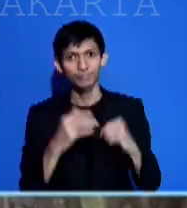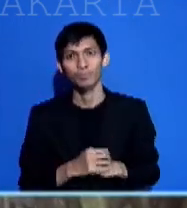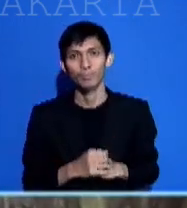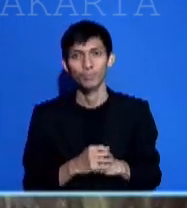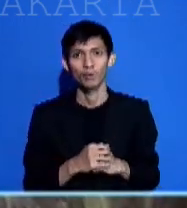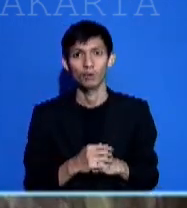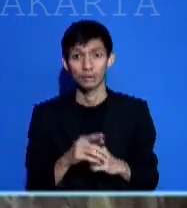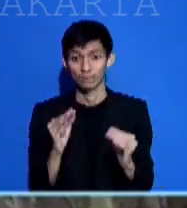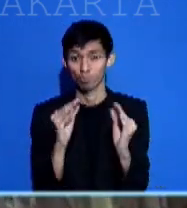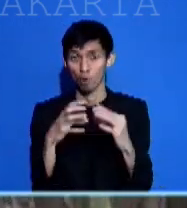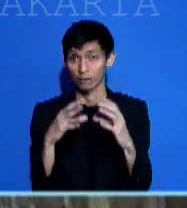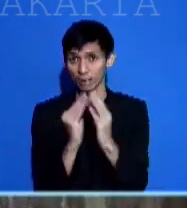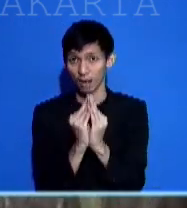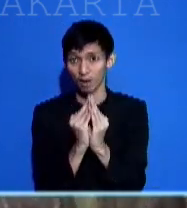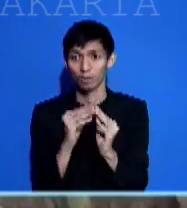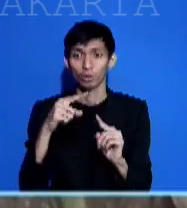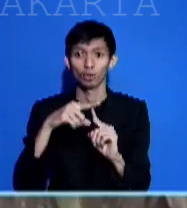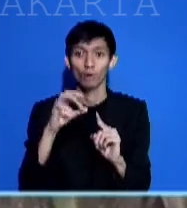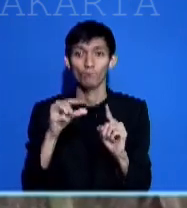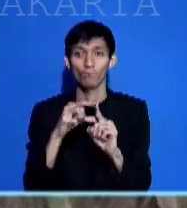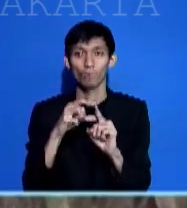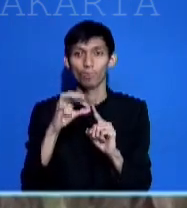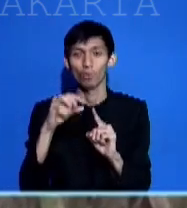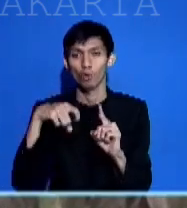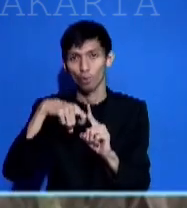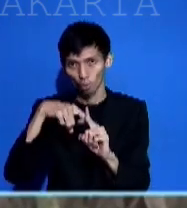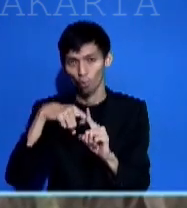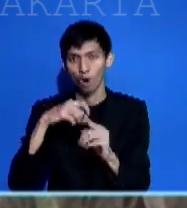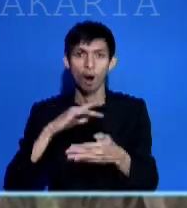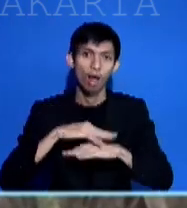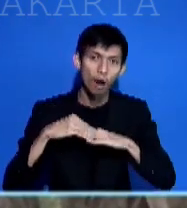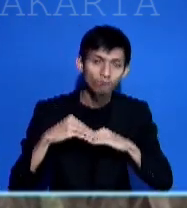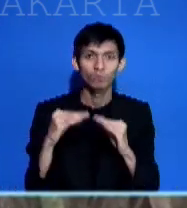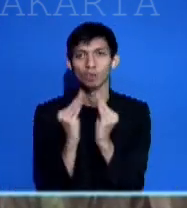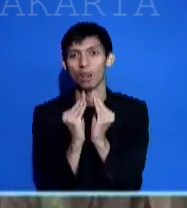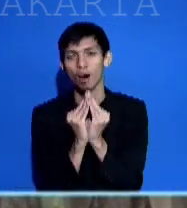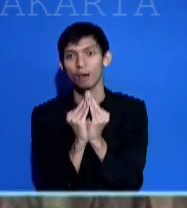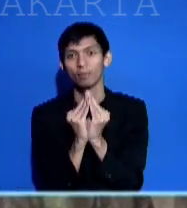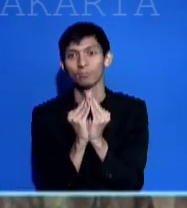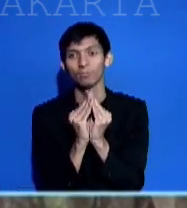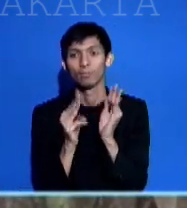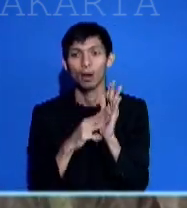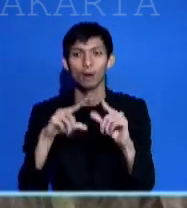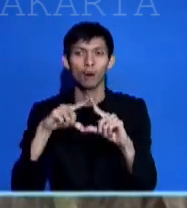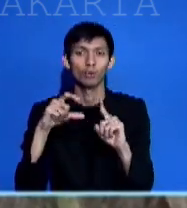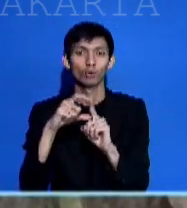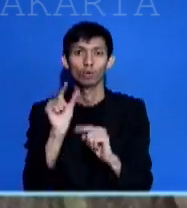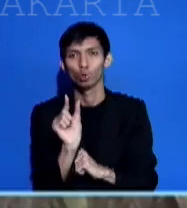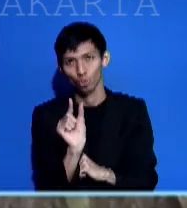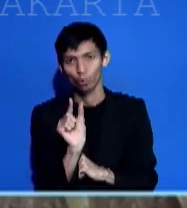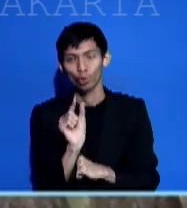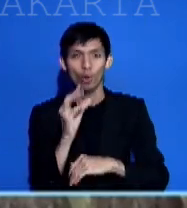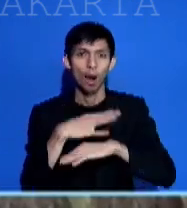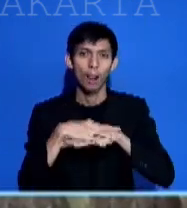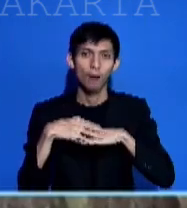pondoh organik salak madu organik yang sudah bersertifikat juga bersertifikat indikasi